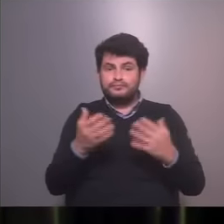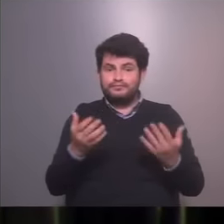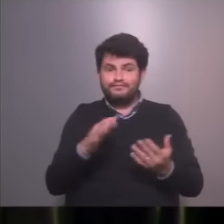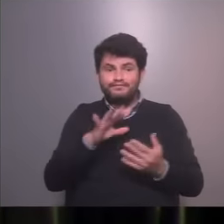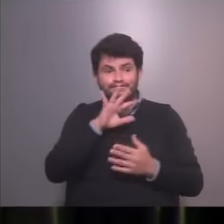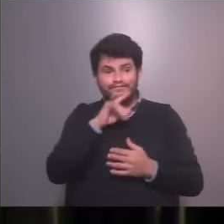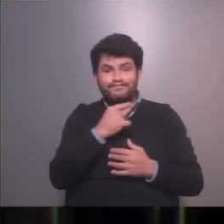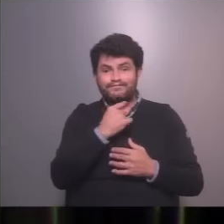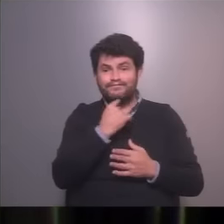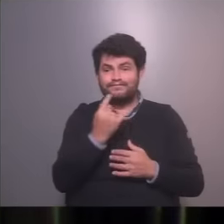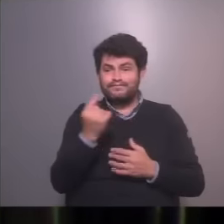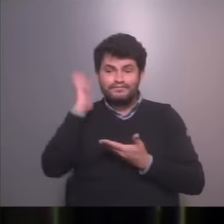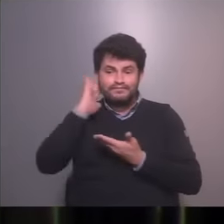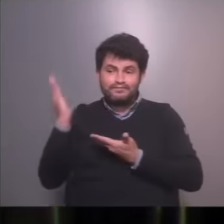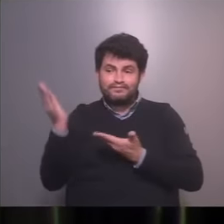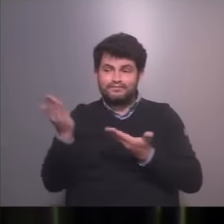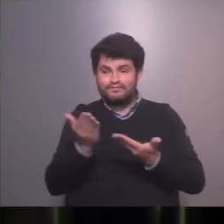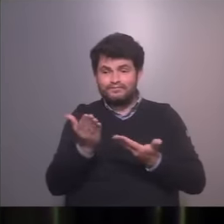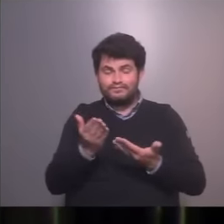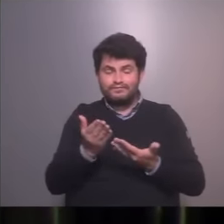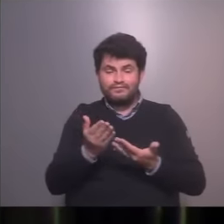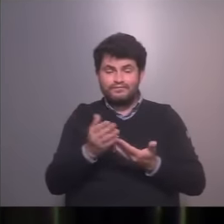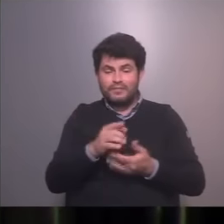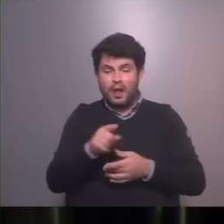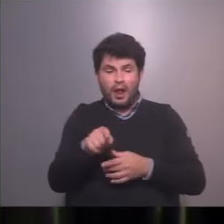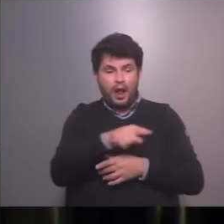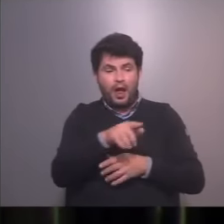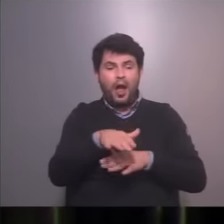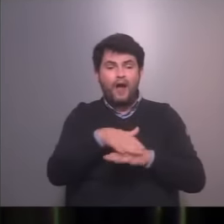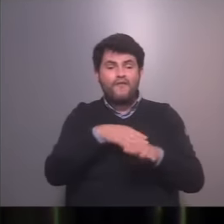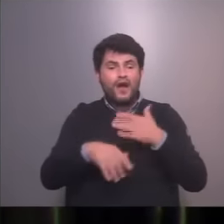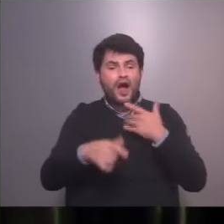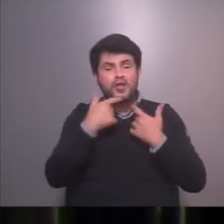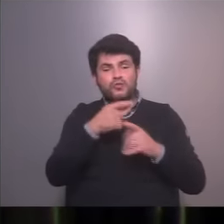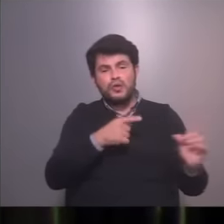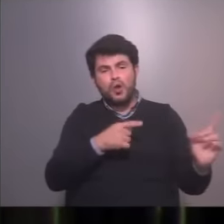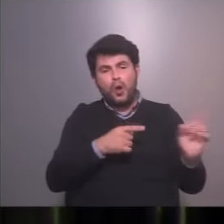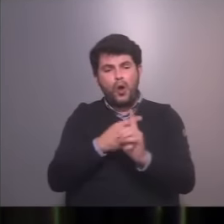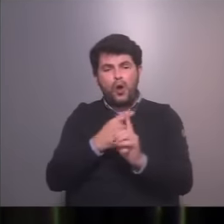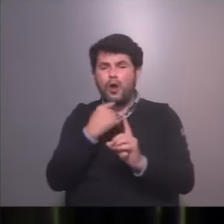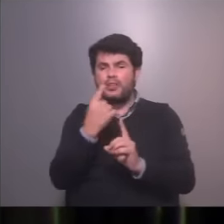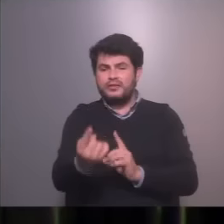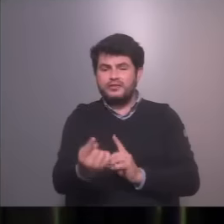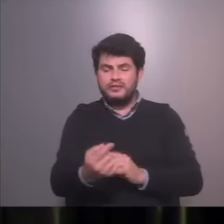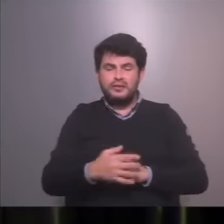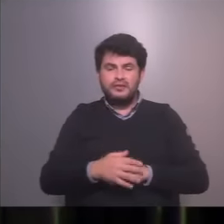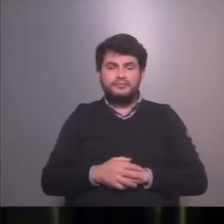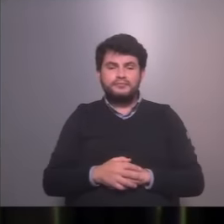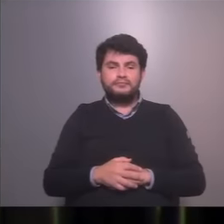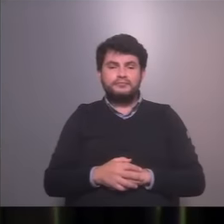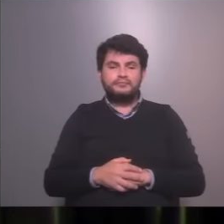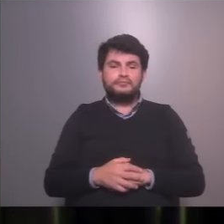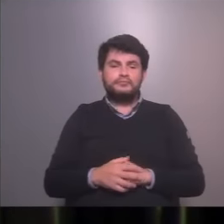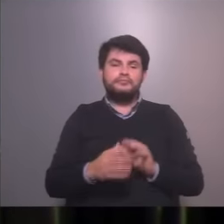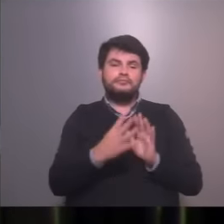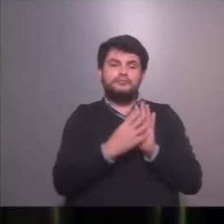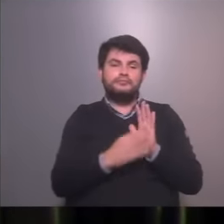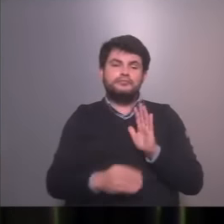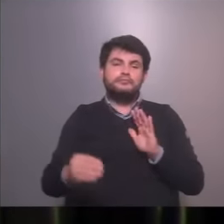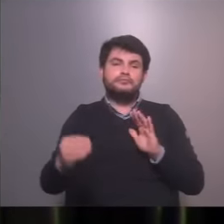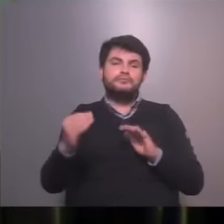sprawa, niewiasto? Czy jeszcze nie nadeszła godzina moja? Wtedy Matka Jego powiedziała do